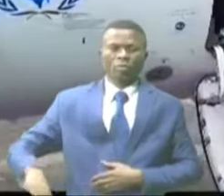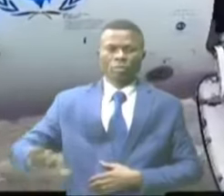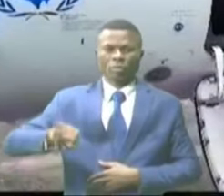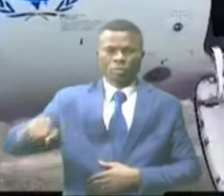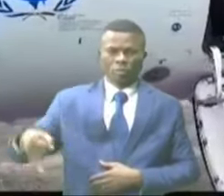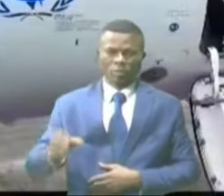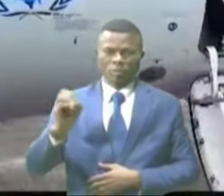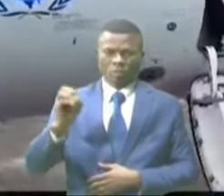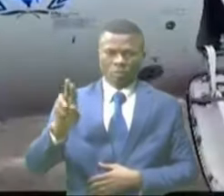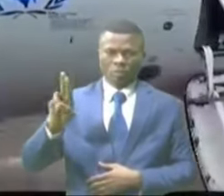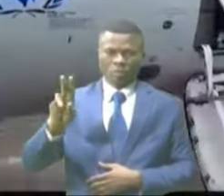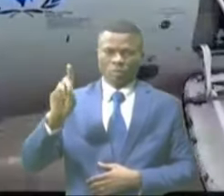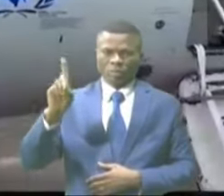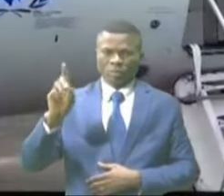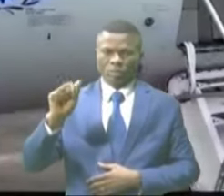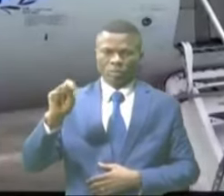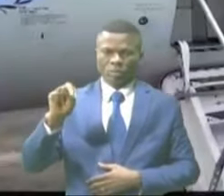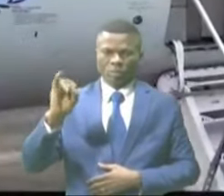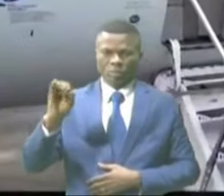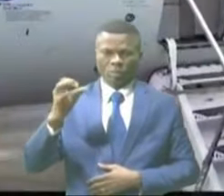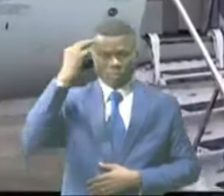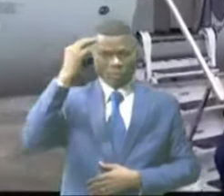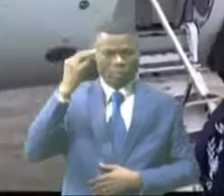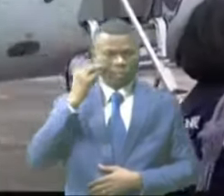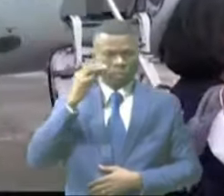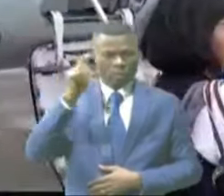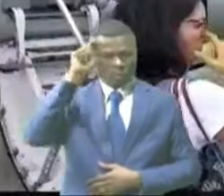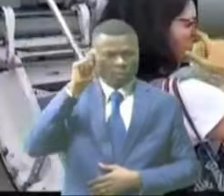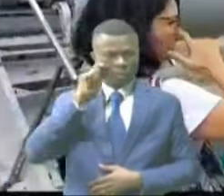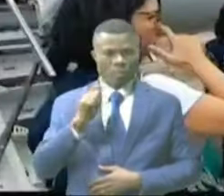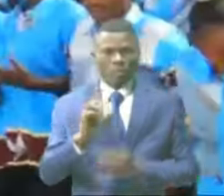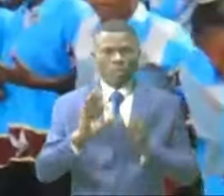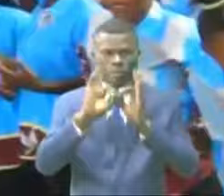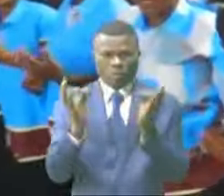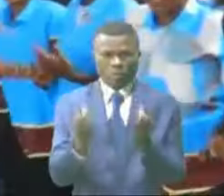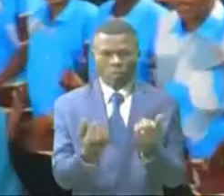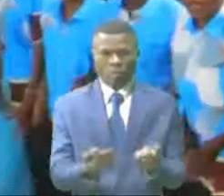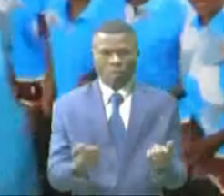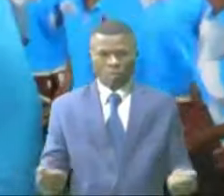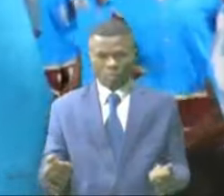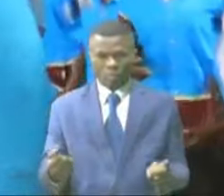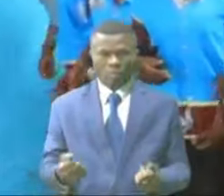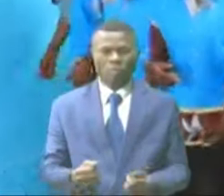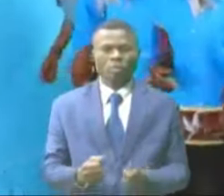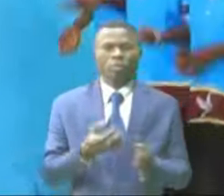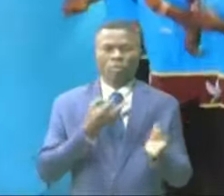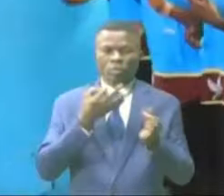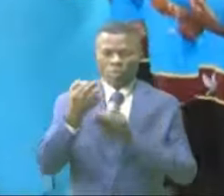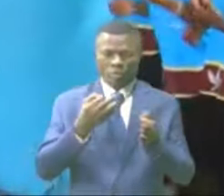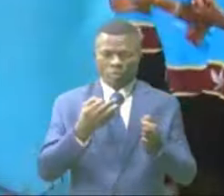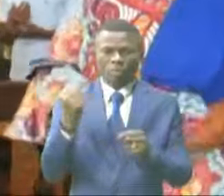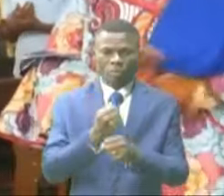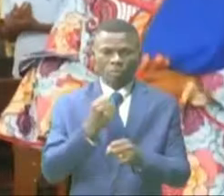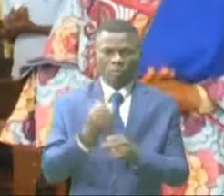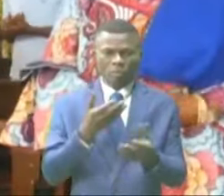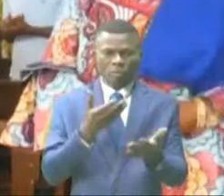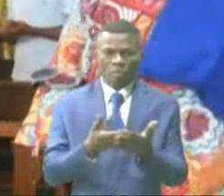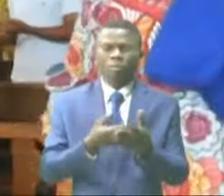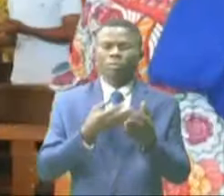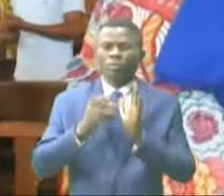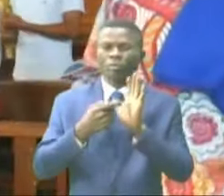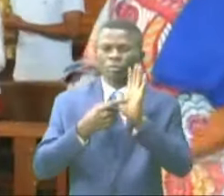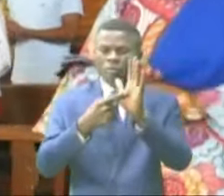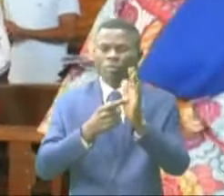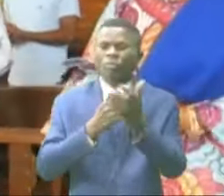Zeid, la ministre du Genre, Enfants et Familles, Mireille Massaoubi Moloko, a mis à profit son séjour de travail pour exprimer